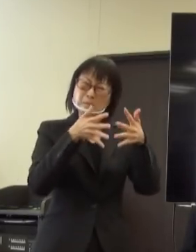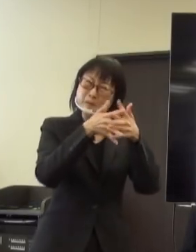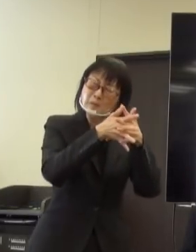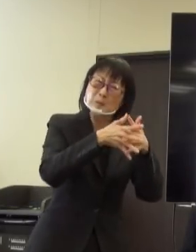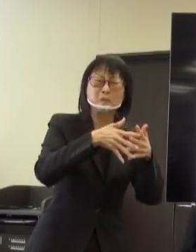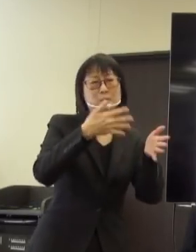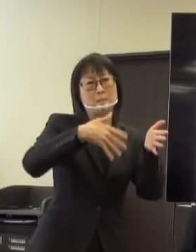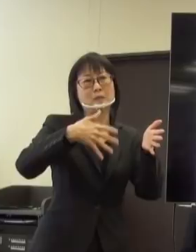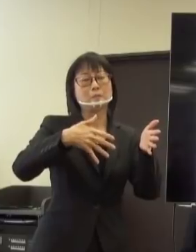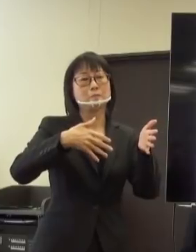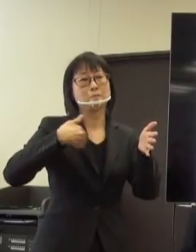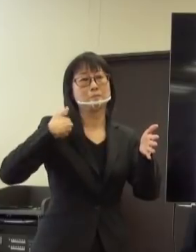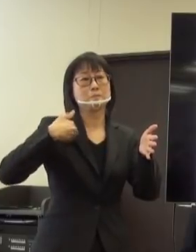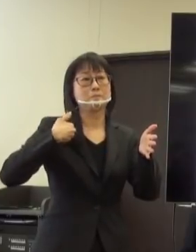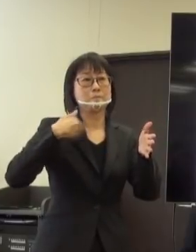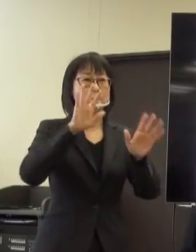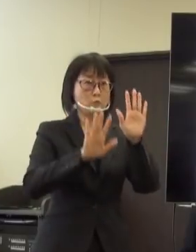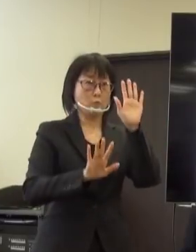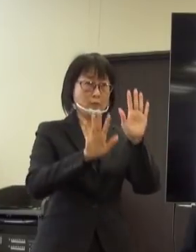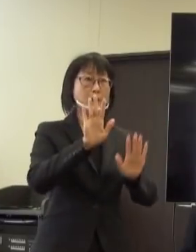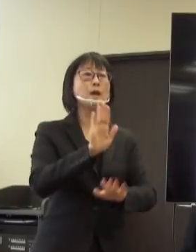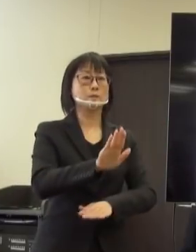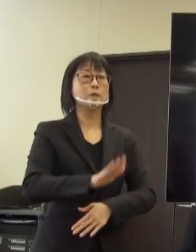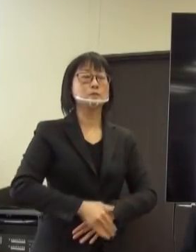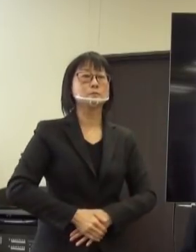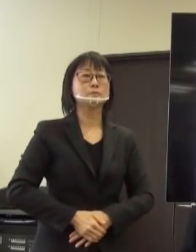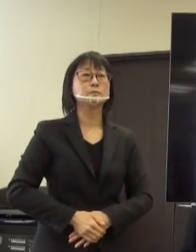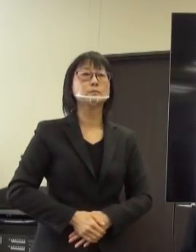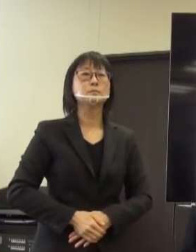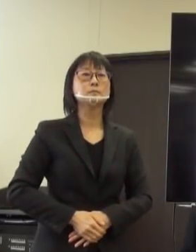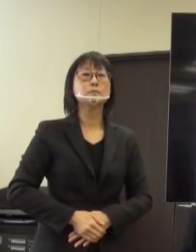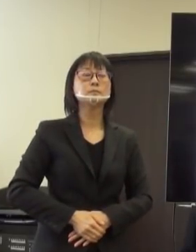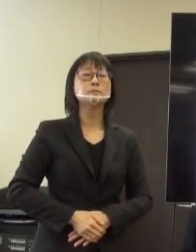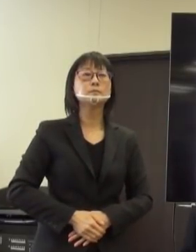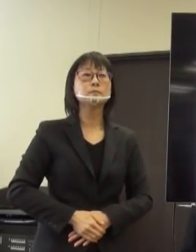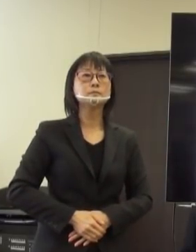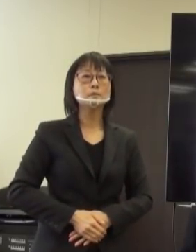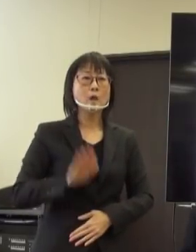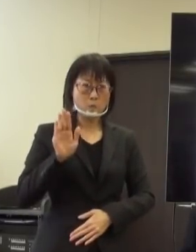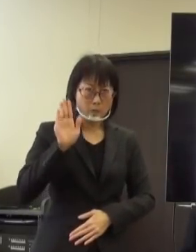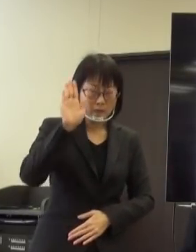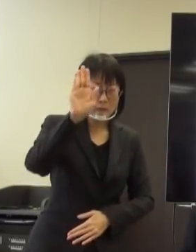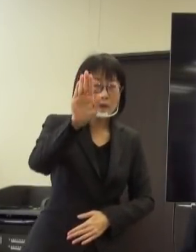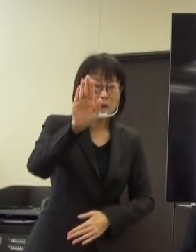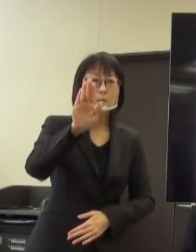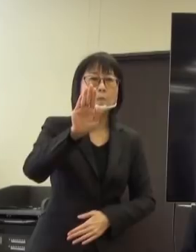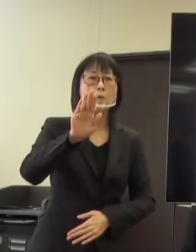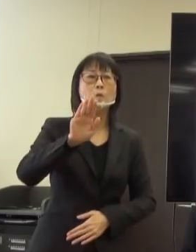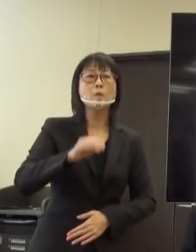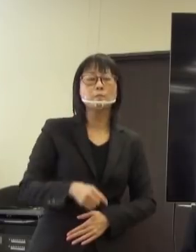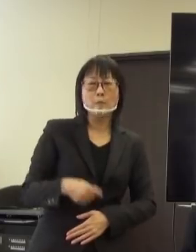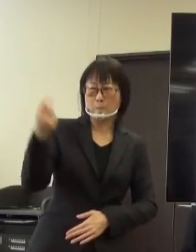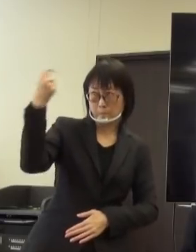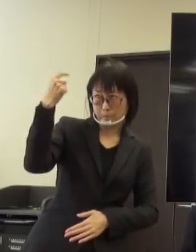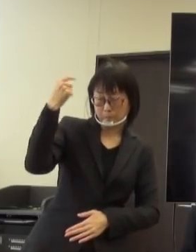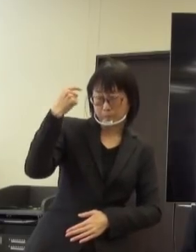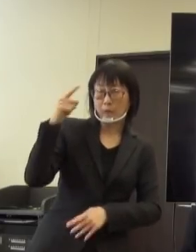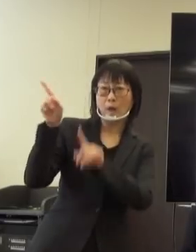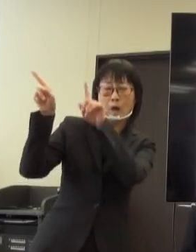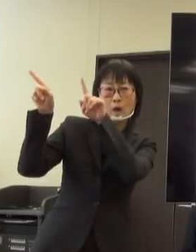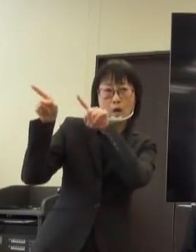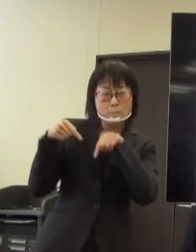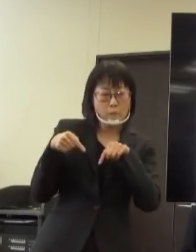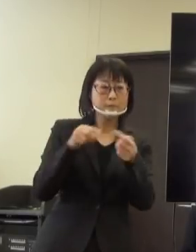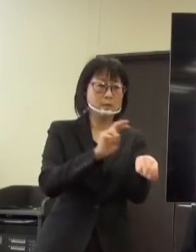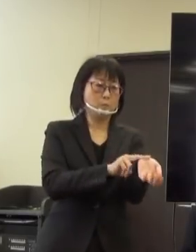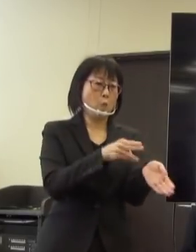ります。まあ、その点ではですね、今後も外部のご支援をいただきながら、当面、病院内にて、治